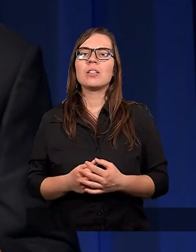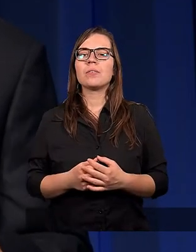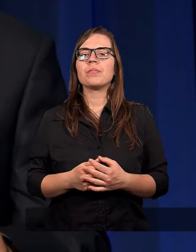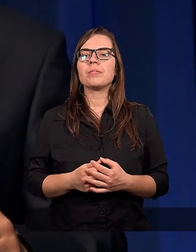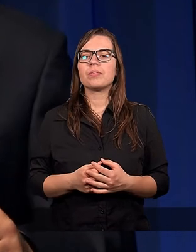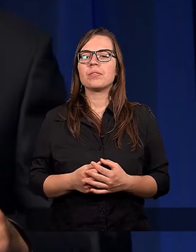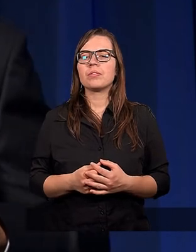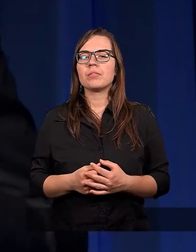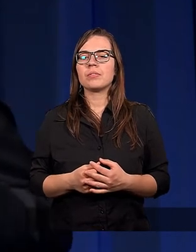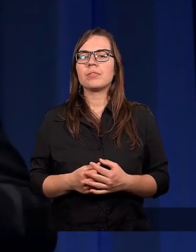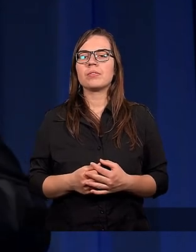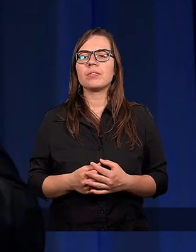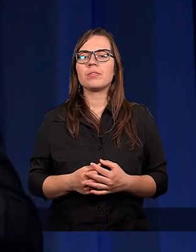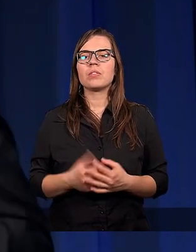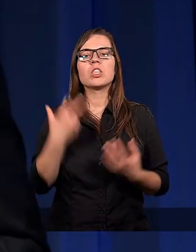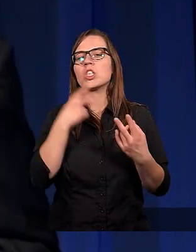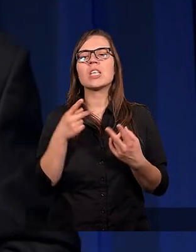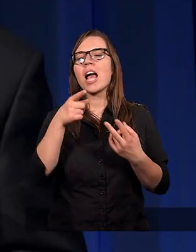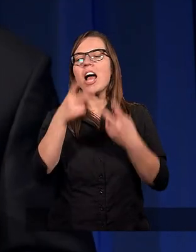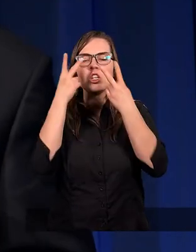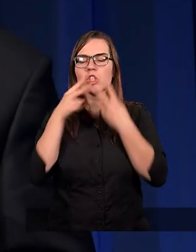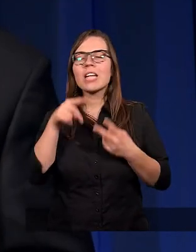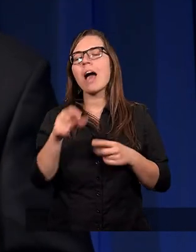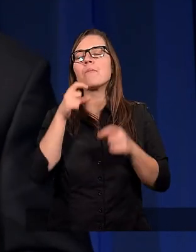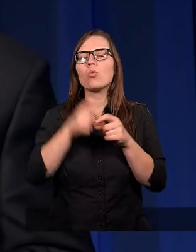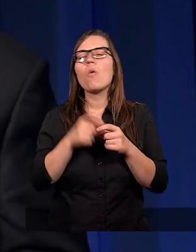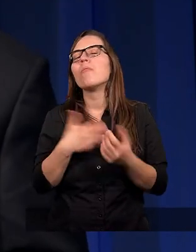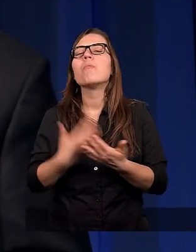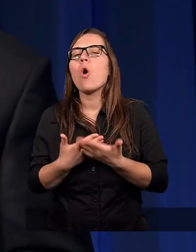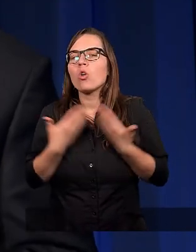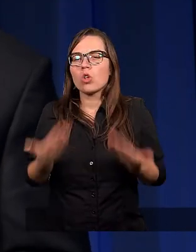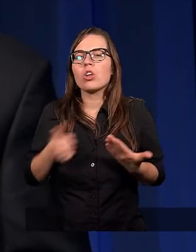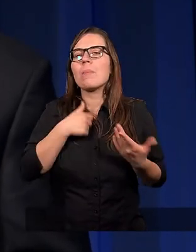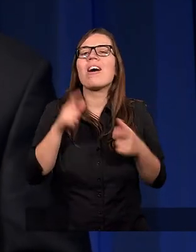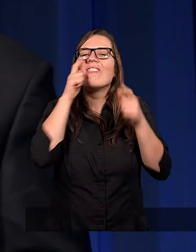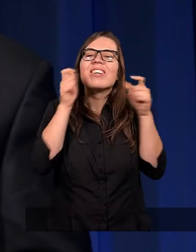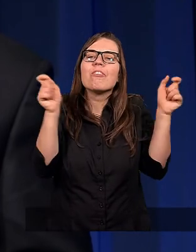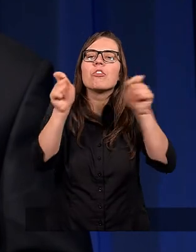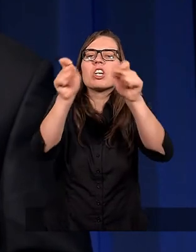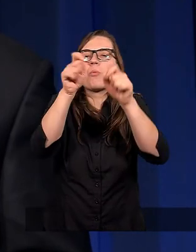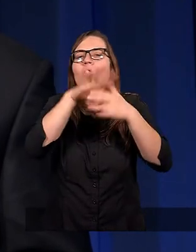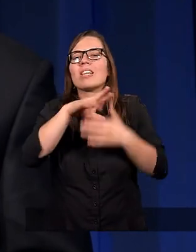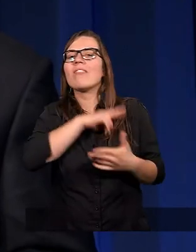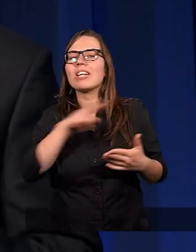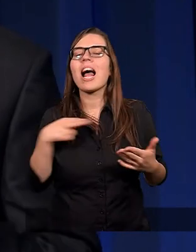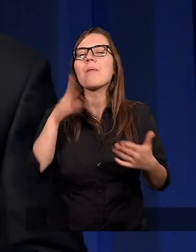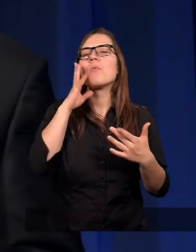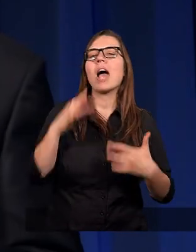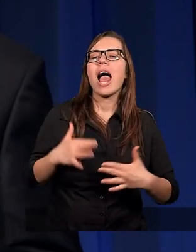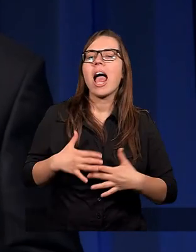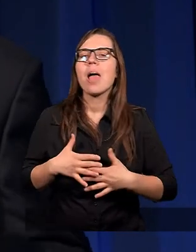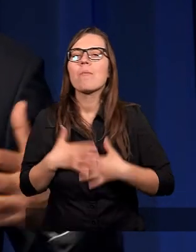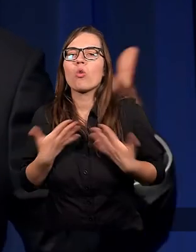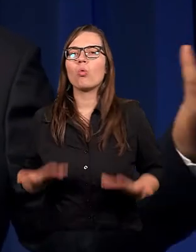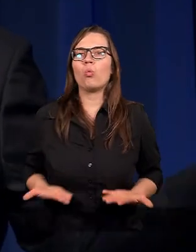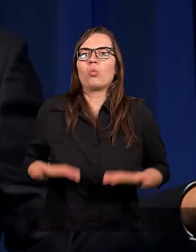co? Nie czytamy tych słów po to, żeby wzbudzić w nas takie emocjonalne